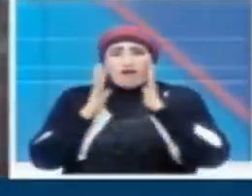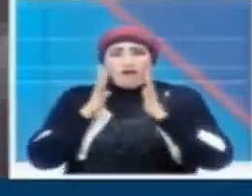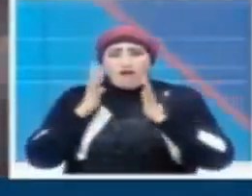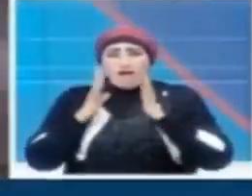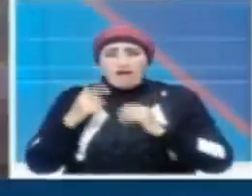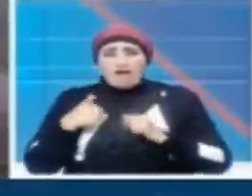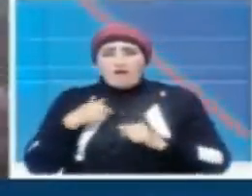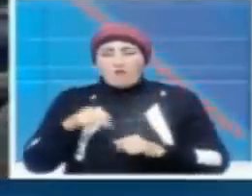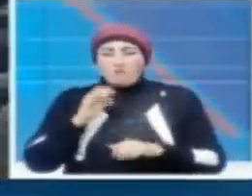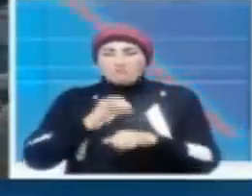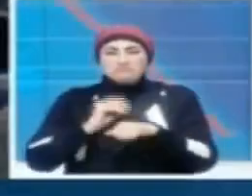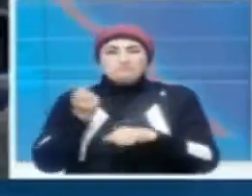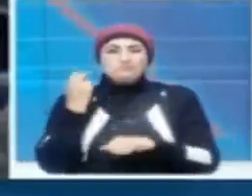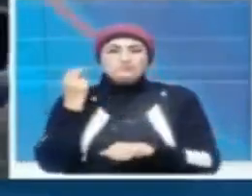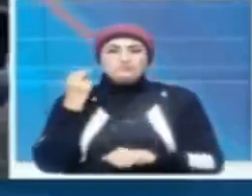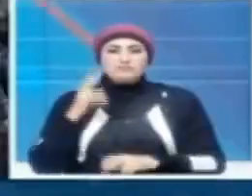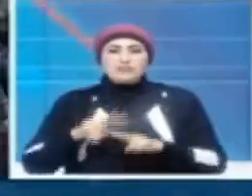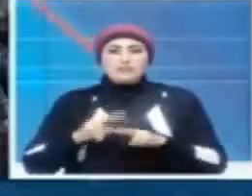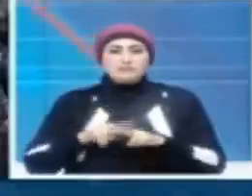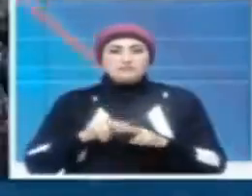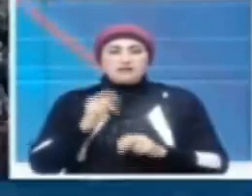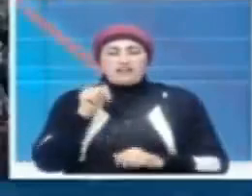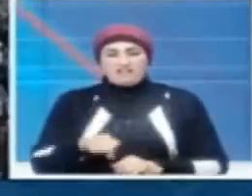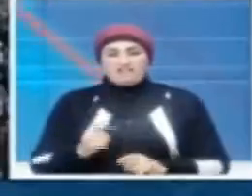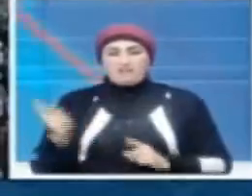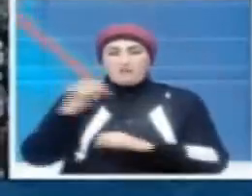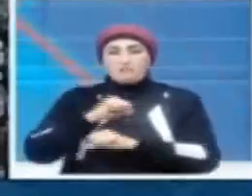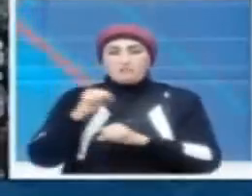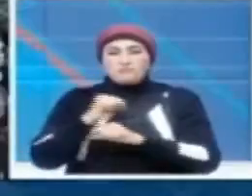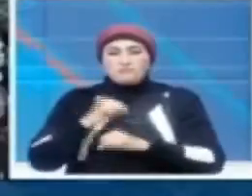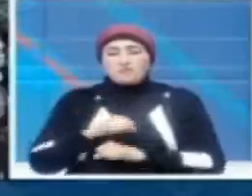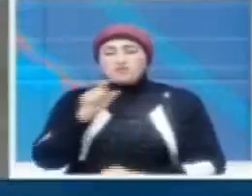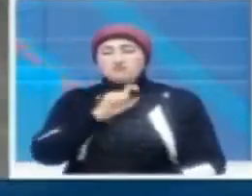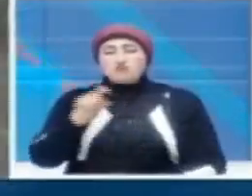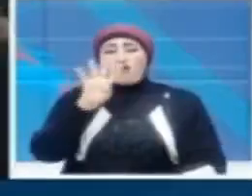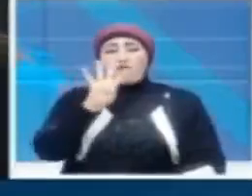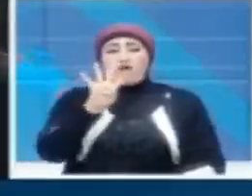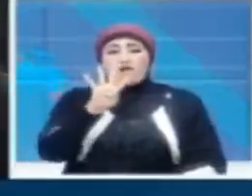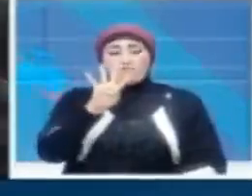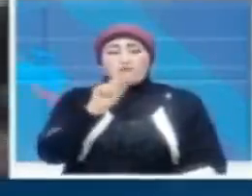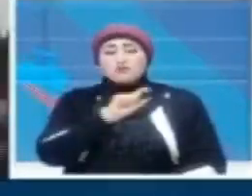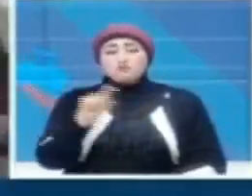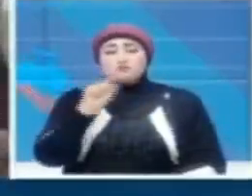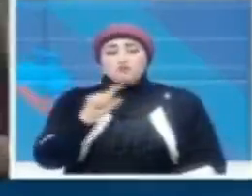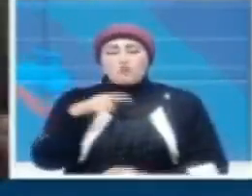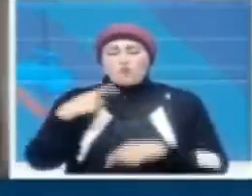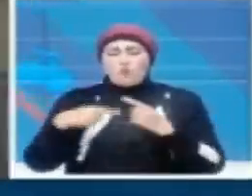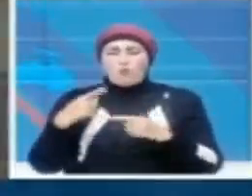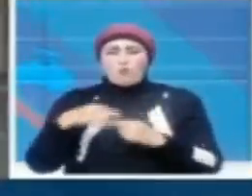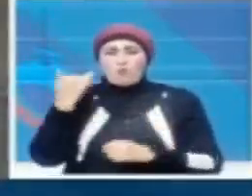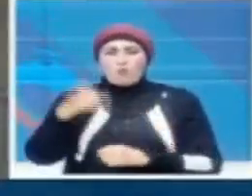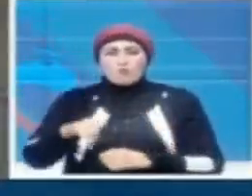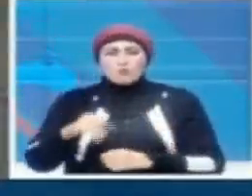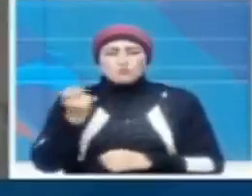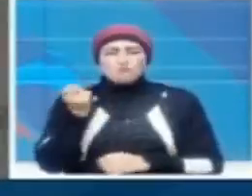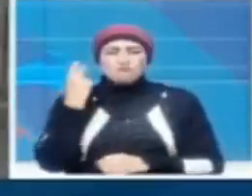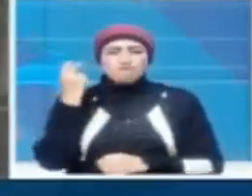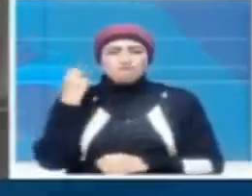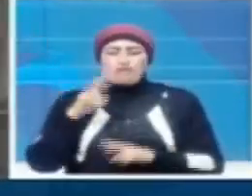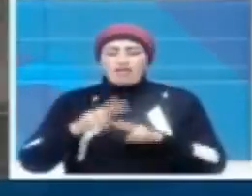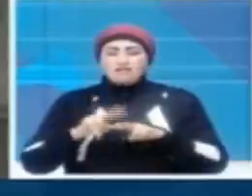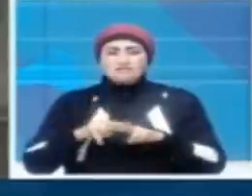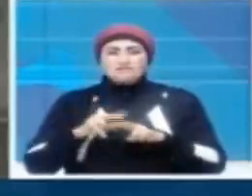أوامر ملزمة للاحتلال بوقف العدوان الذي تجاوز شهره الرابع. 4 أشهر ونيف أخرج فيها الاحتلال